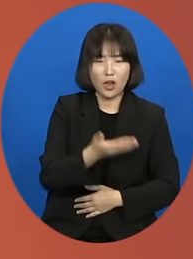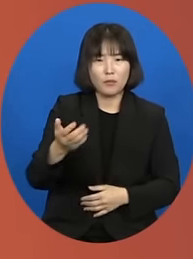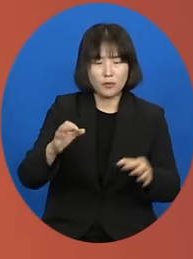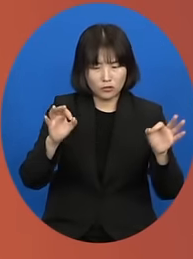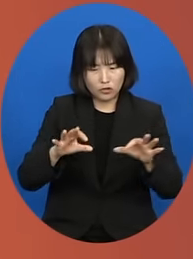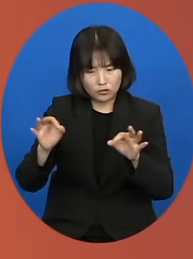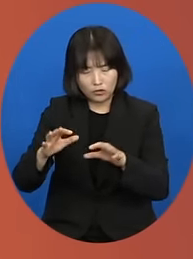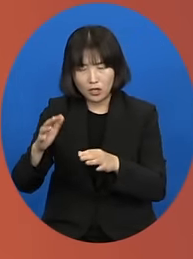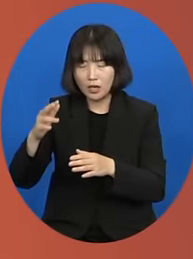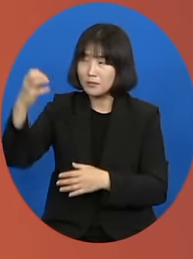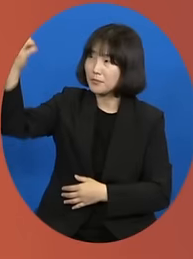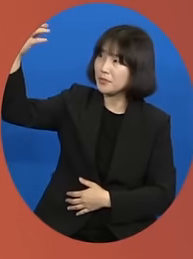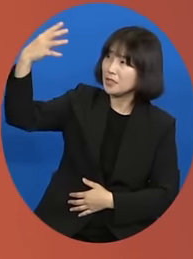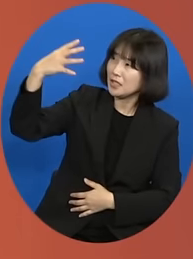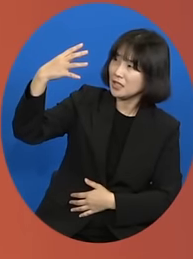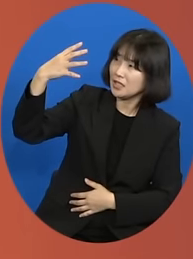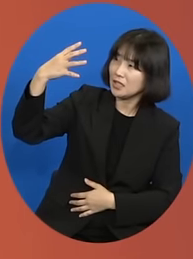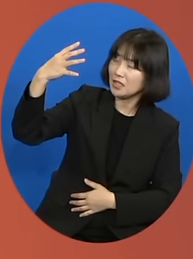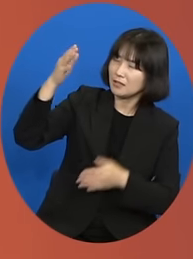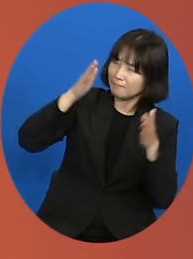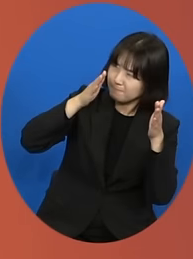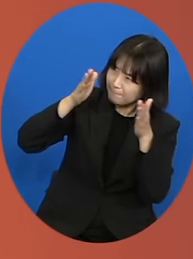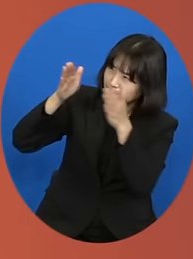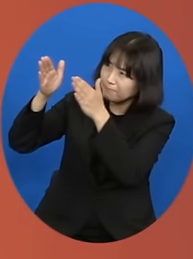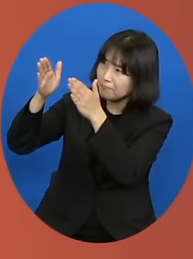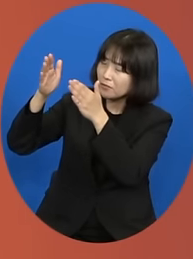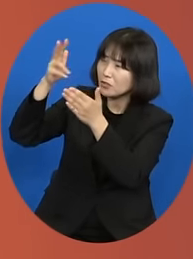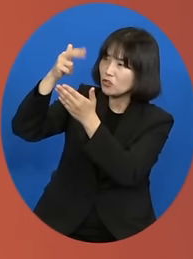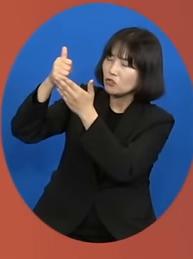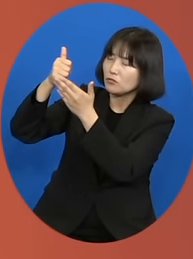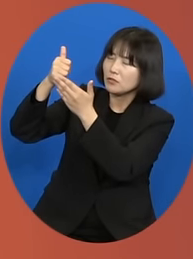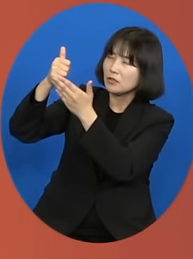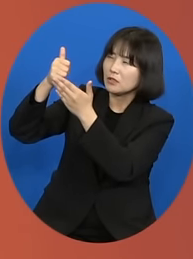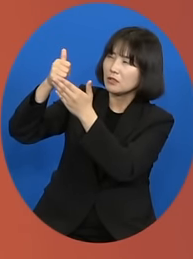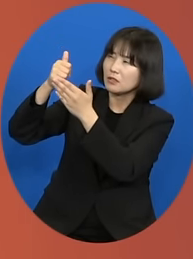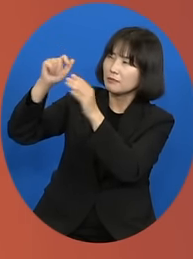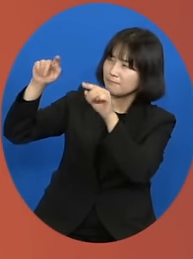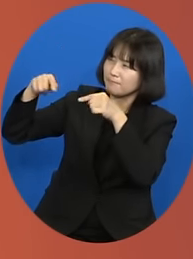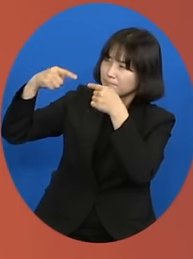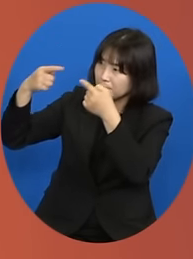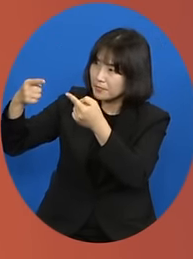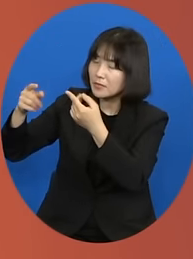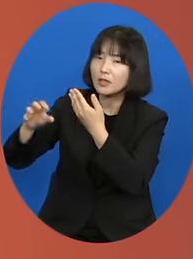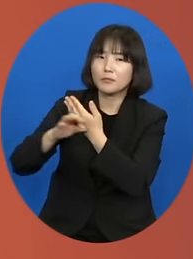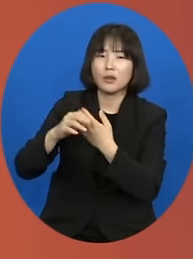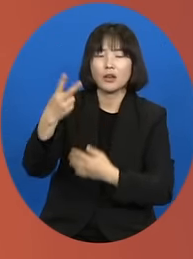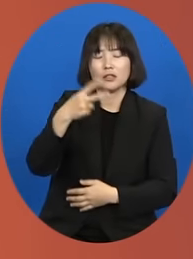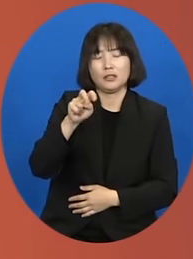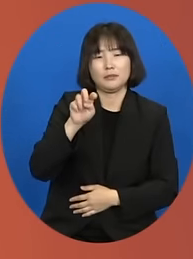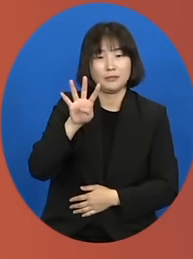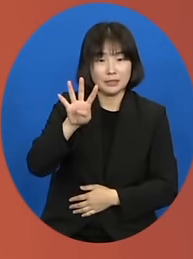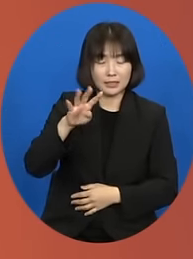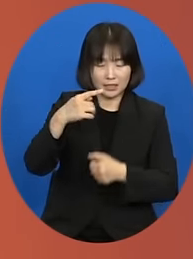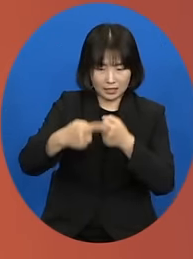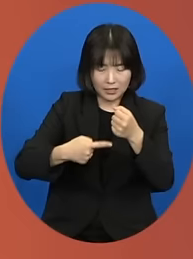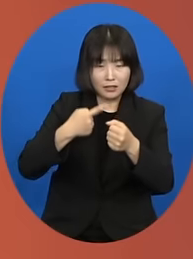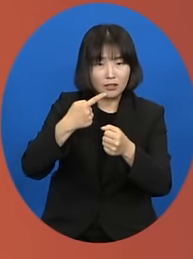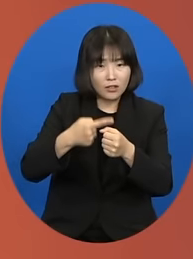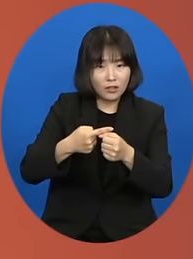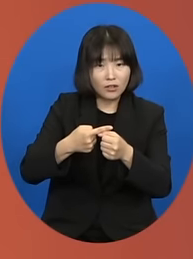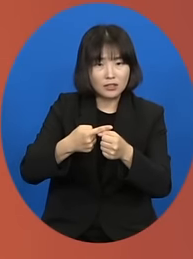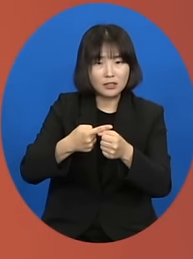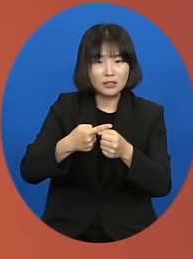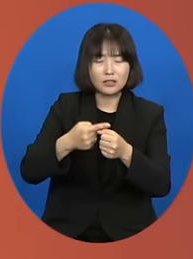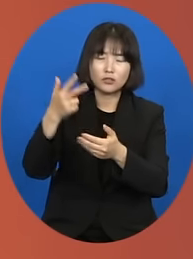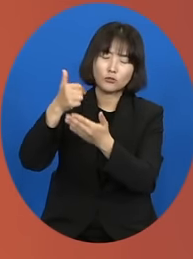빛에 여러분의 삶의 방향성을 맞추고 주님께 나아간다면 2024년 이 한 해가 주님과